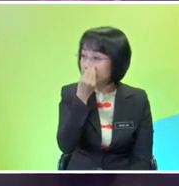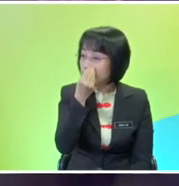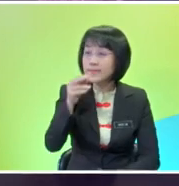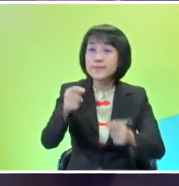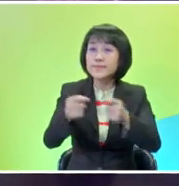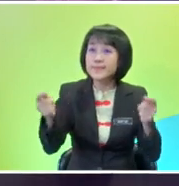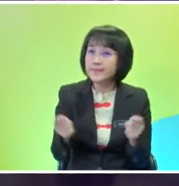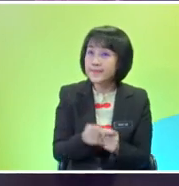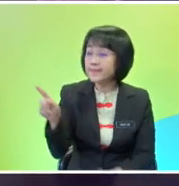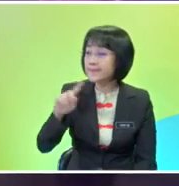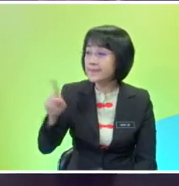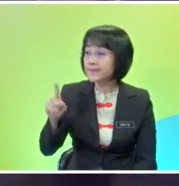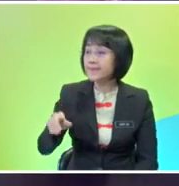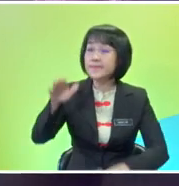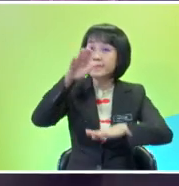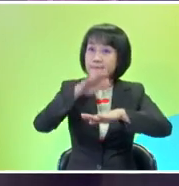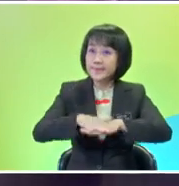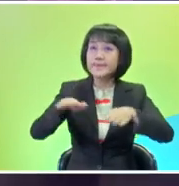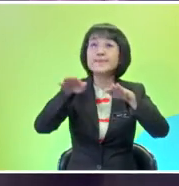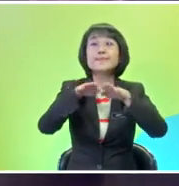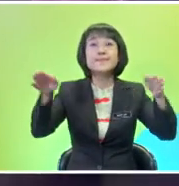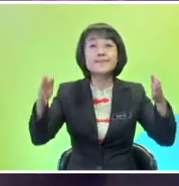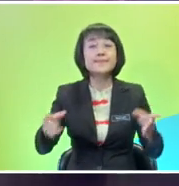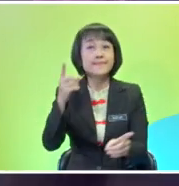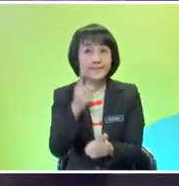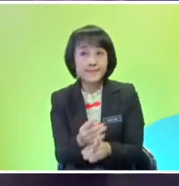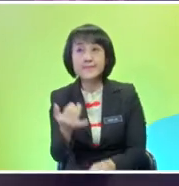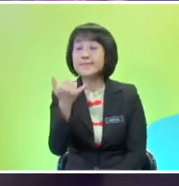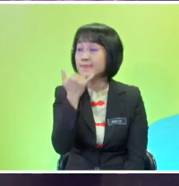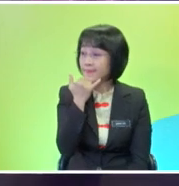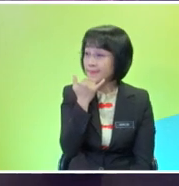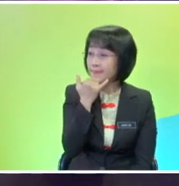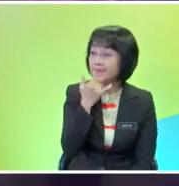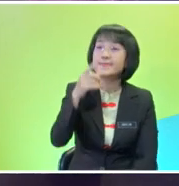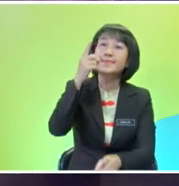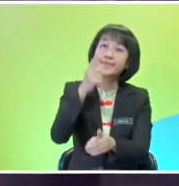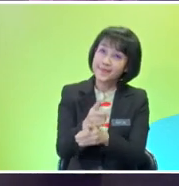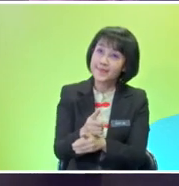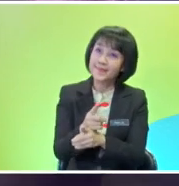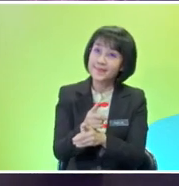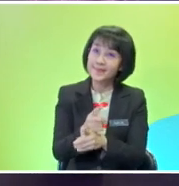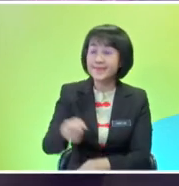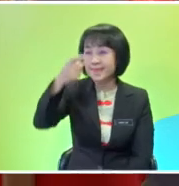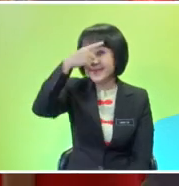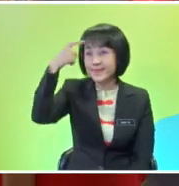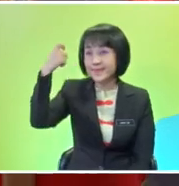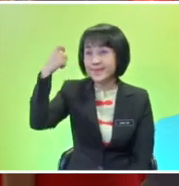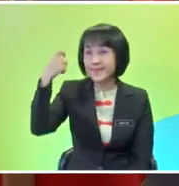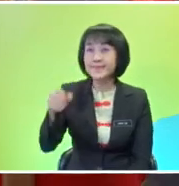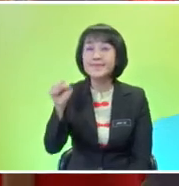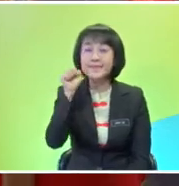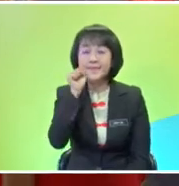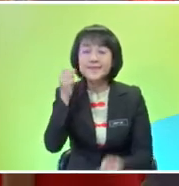Mira di atas meja Ha betul ke salah betul sebab Kakak Mira